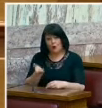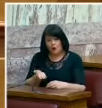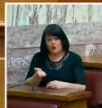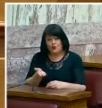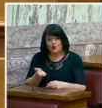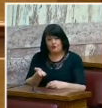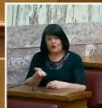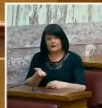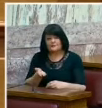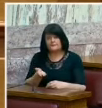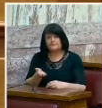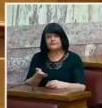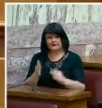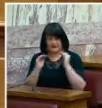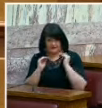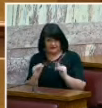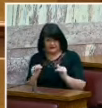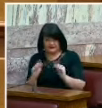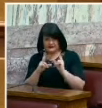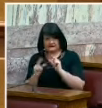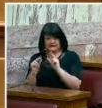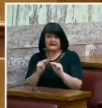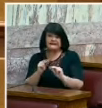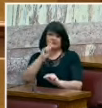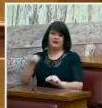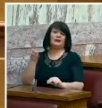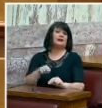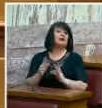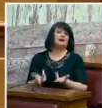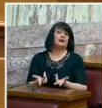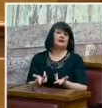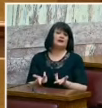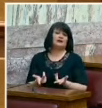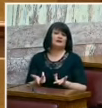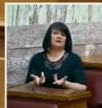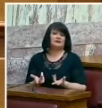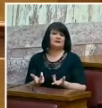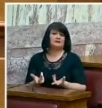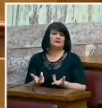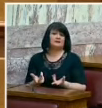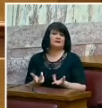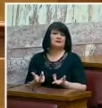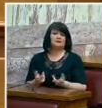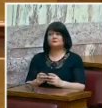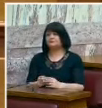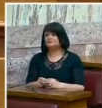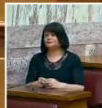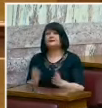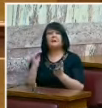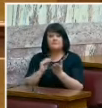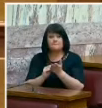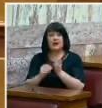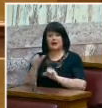να είναι στο τραπέζι των συζητήσεων. Και εν πάση περιπτώσει, όπως σας έχω ξαναπεί,